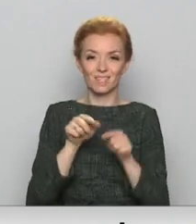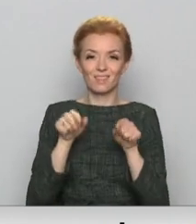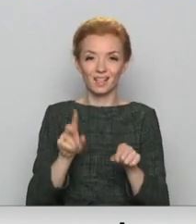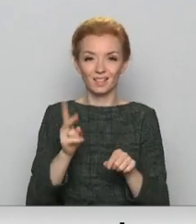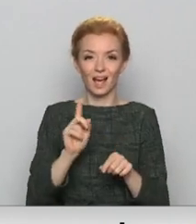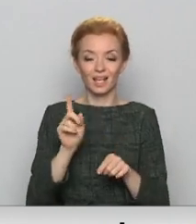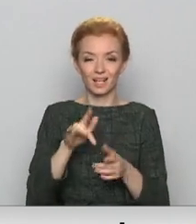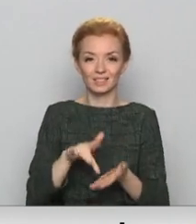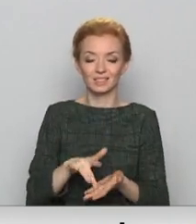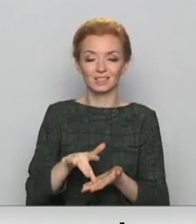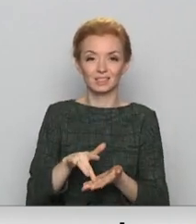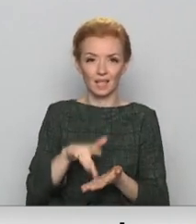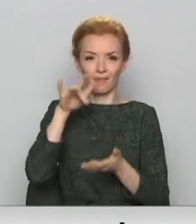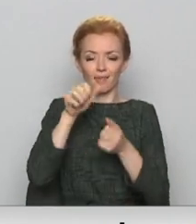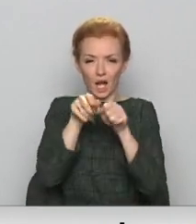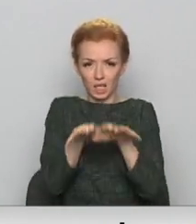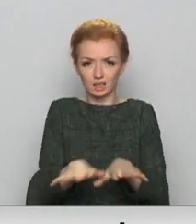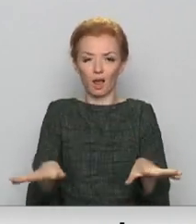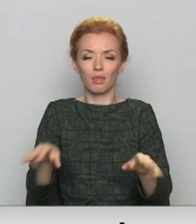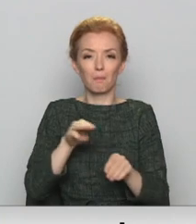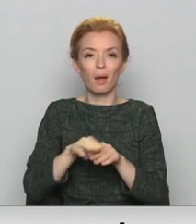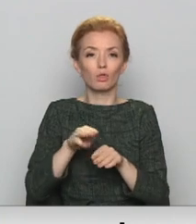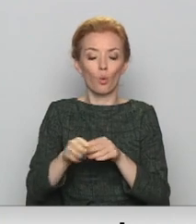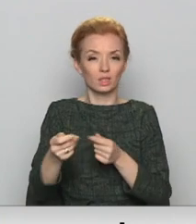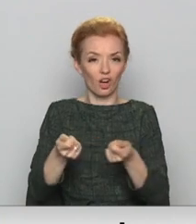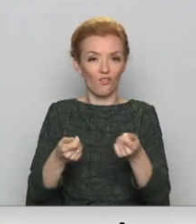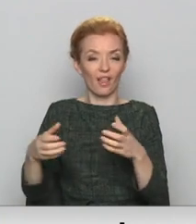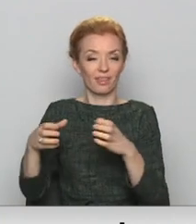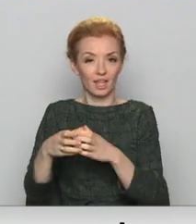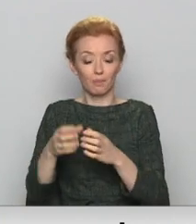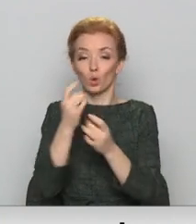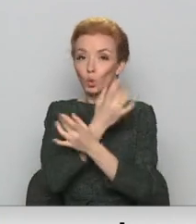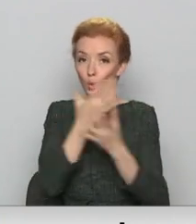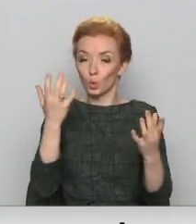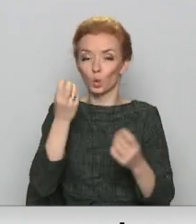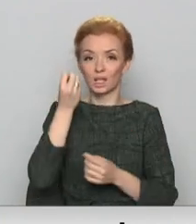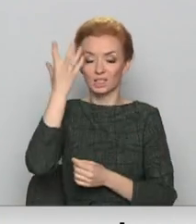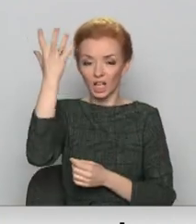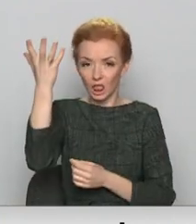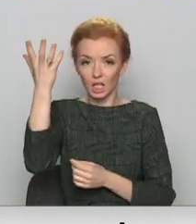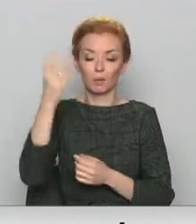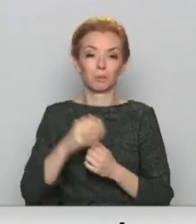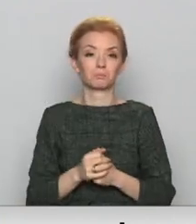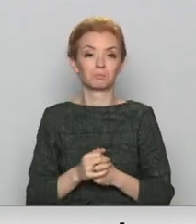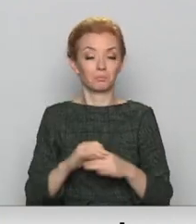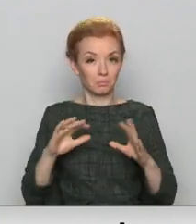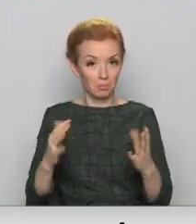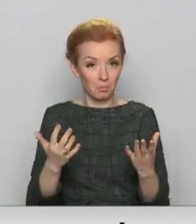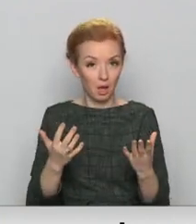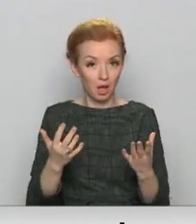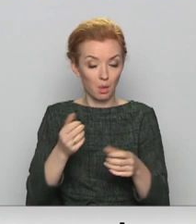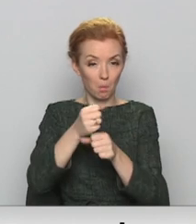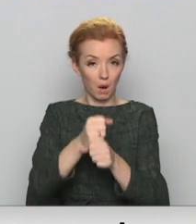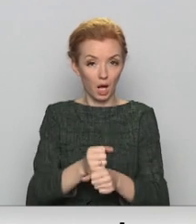ir centralizēta metodiskā vadība šajās nozarēs. Kultūrā, izglītībā, savukārt